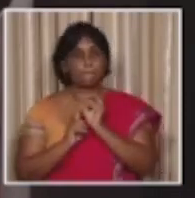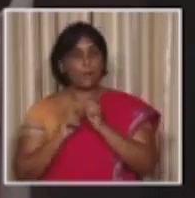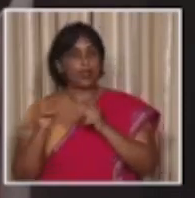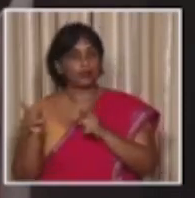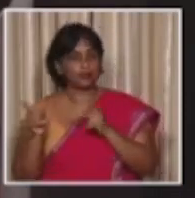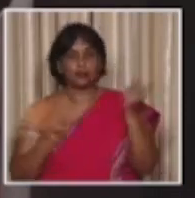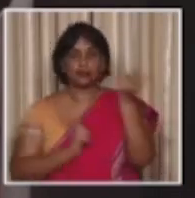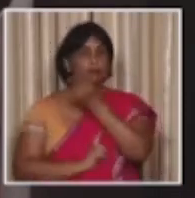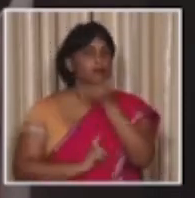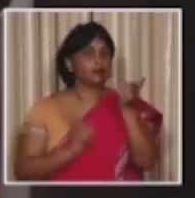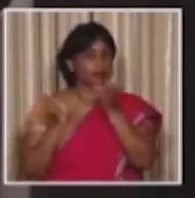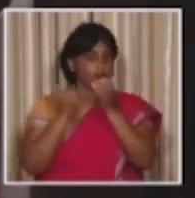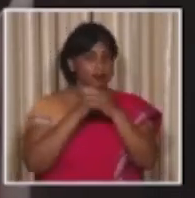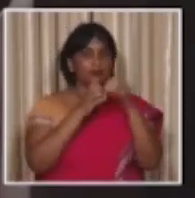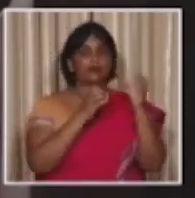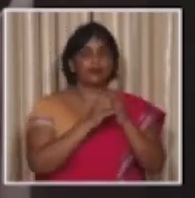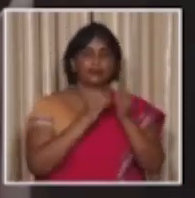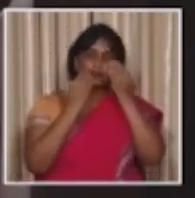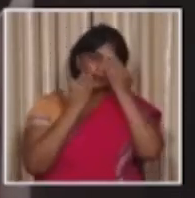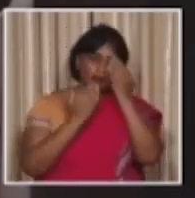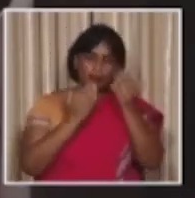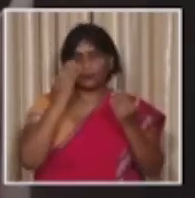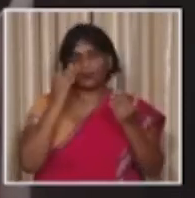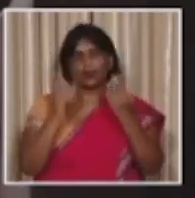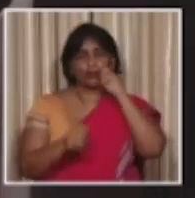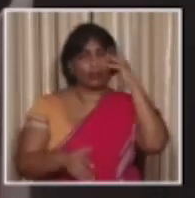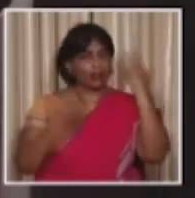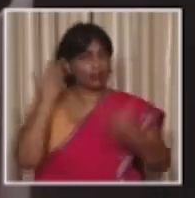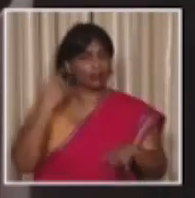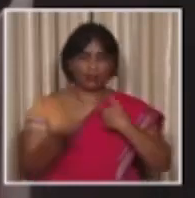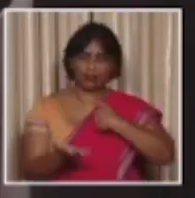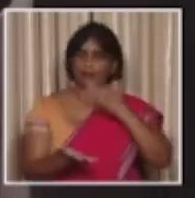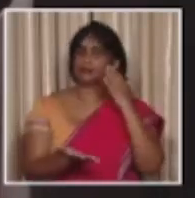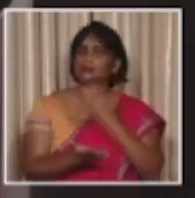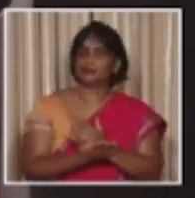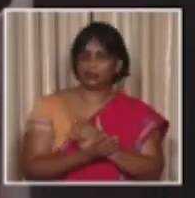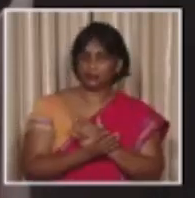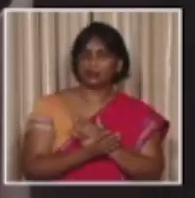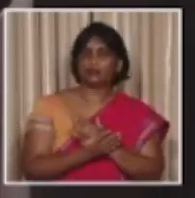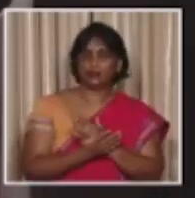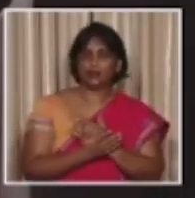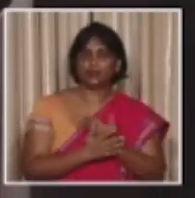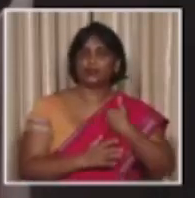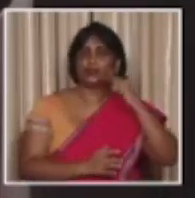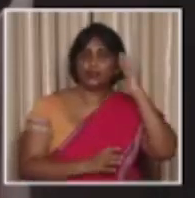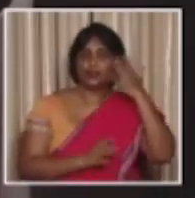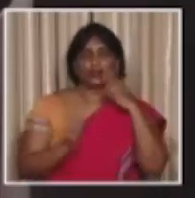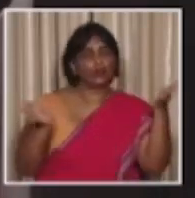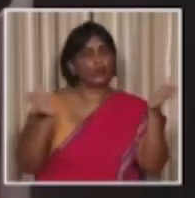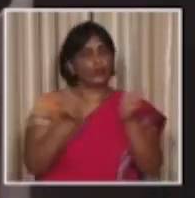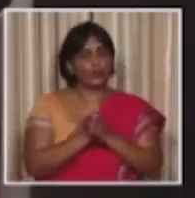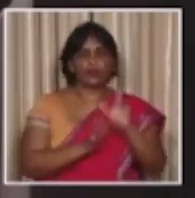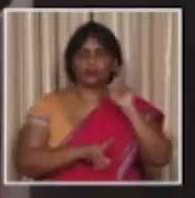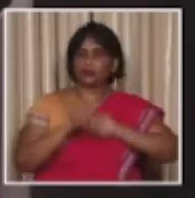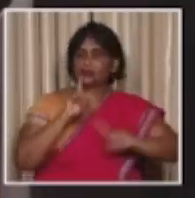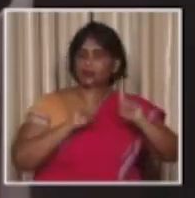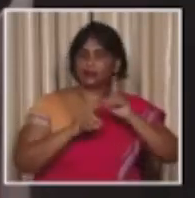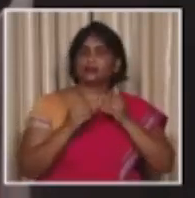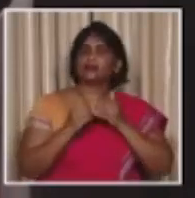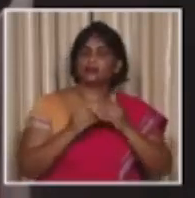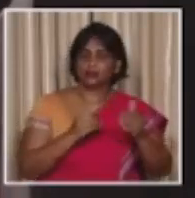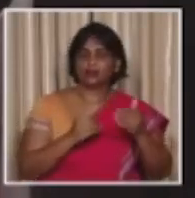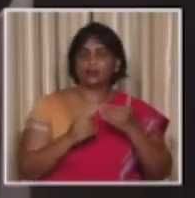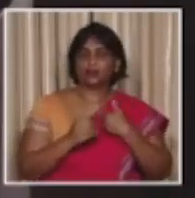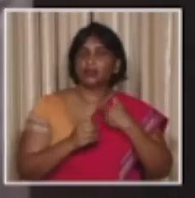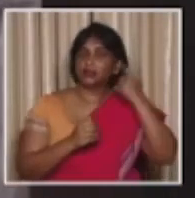කණ්ඩායම් වලින් කරුණා කරලා මේ මිනිස් සංහාරය නතර කරලා විශේෂයෙන්ම සාම සාකච්ඡාවලට එළමෙන්න